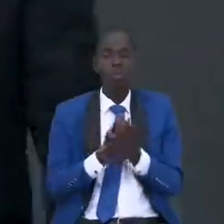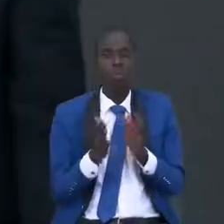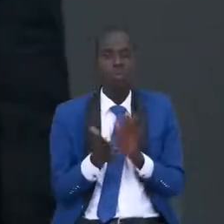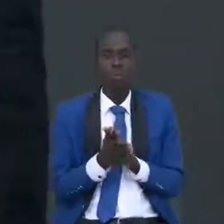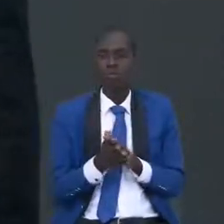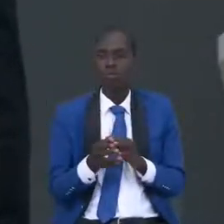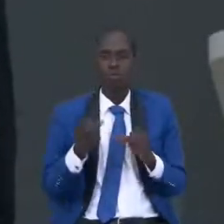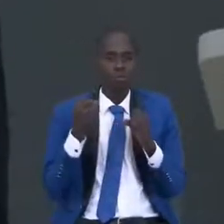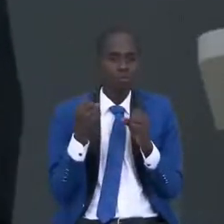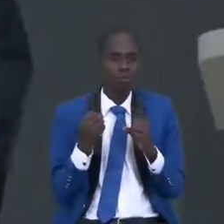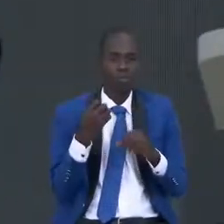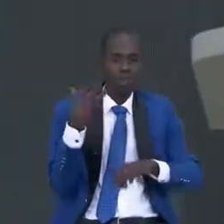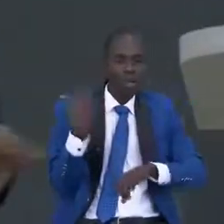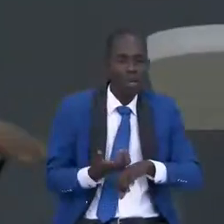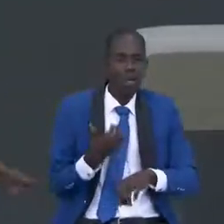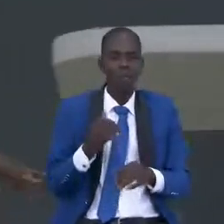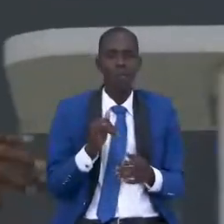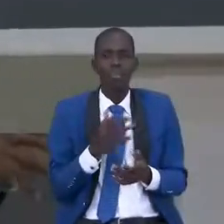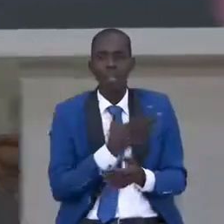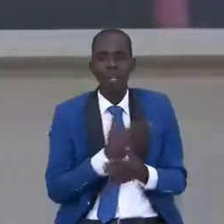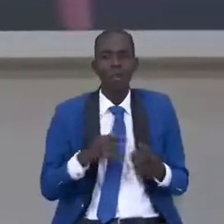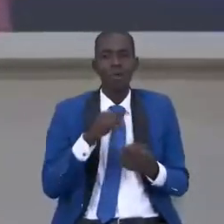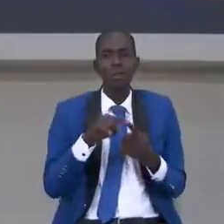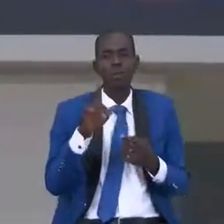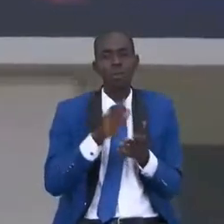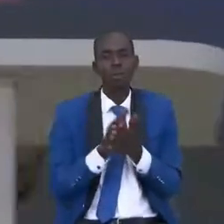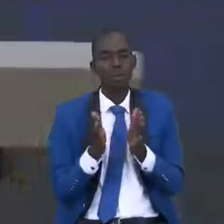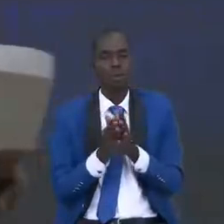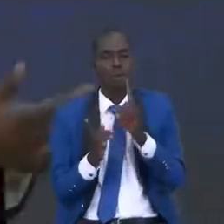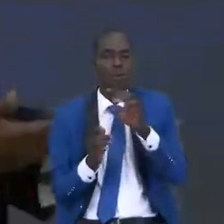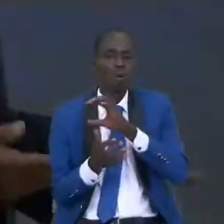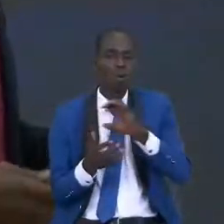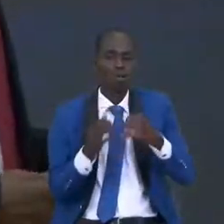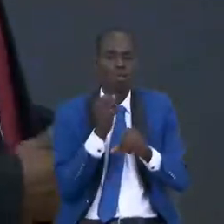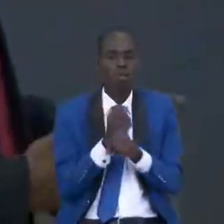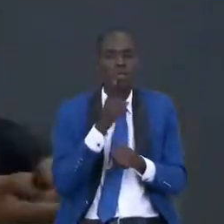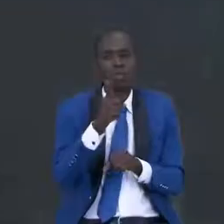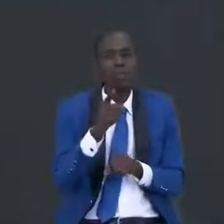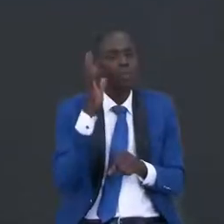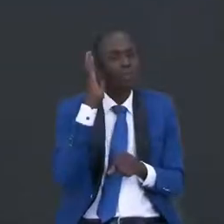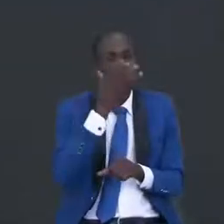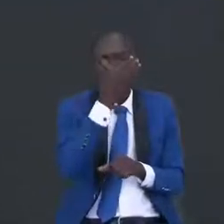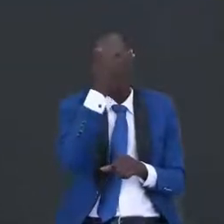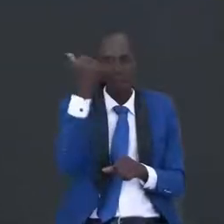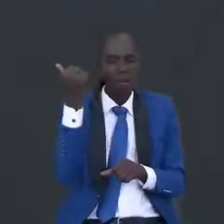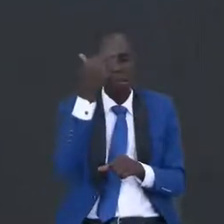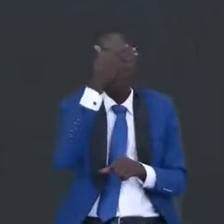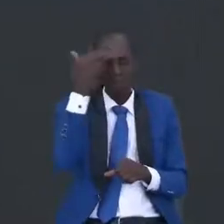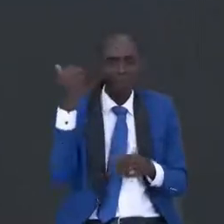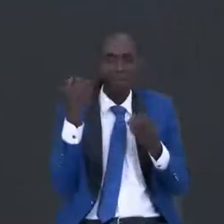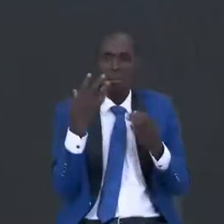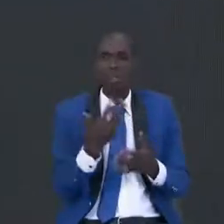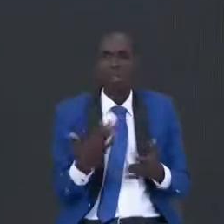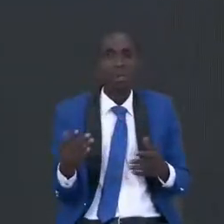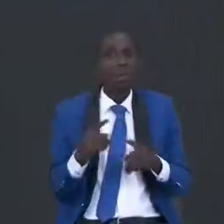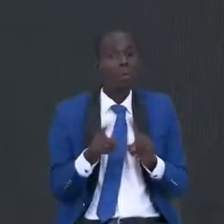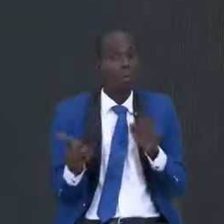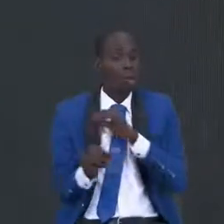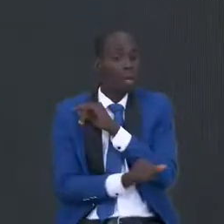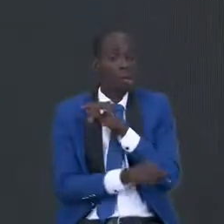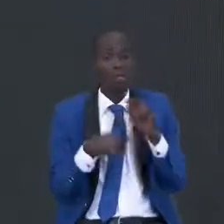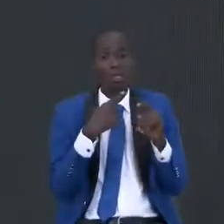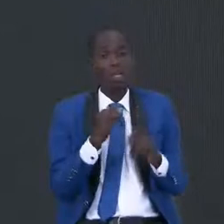Ils n'arrivent plus à s'asseoir et se lever facilement. Quand ils ont 100 ans, ils oublient. Abraham dit, moi, je